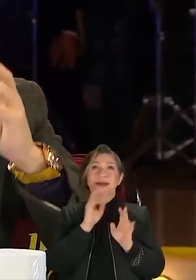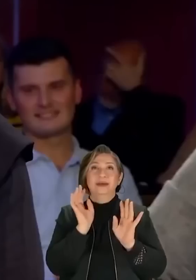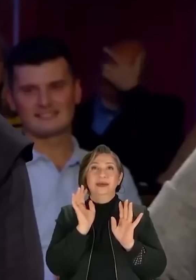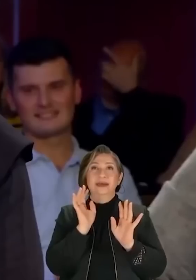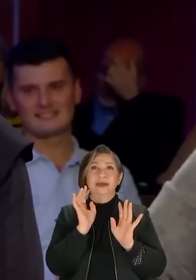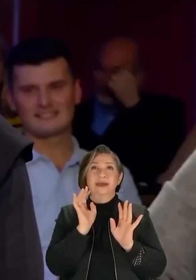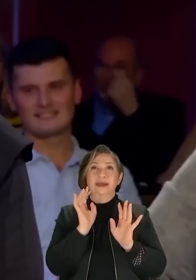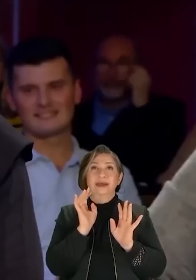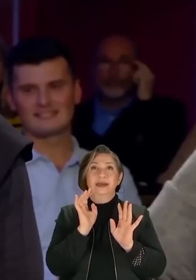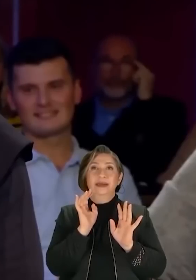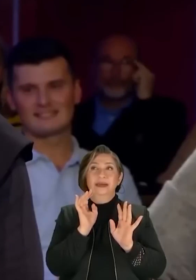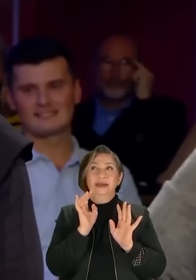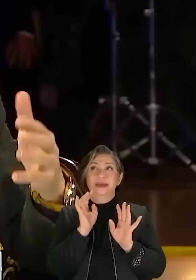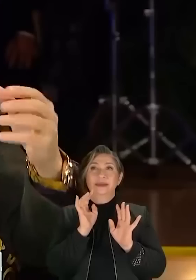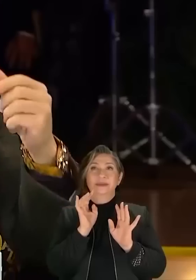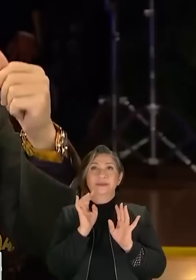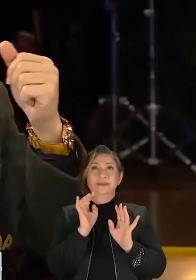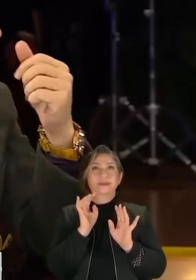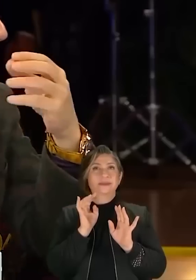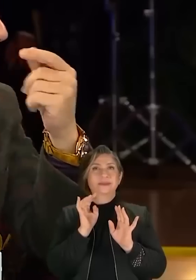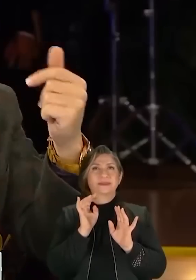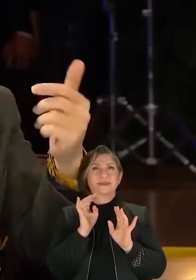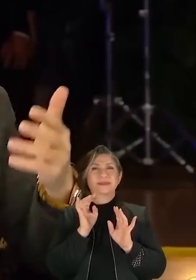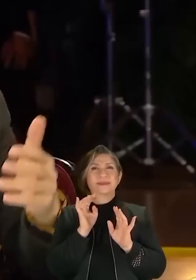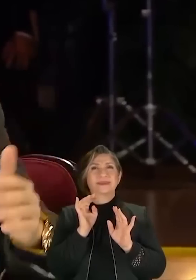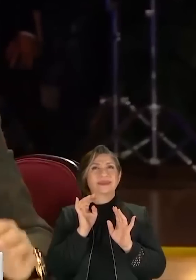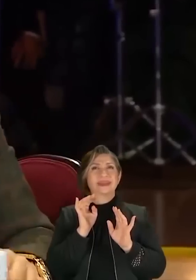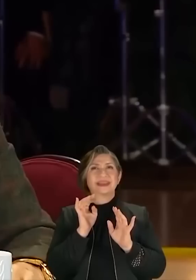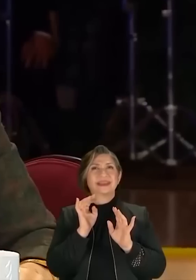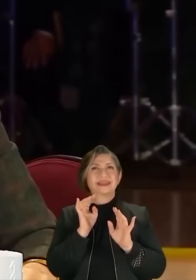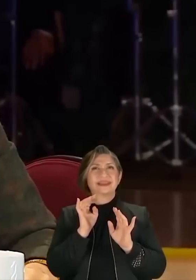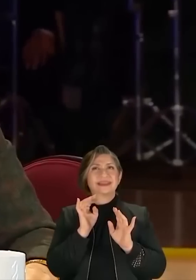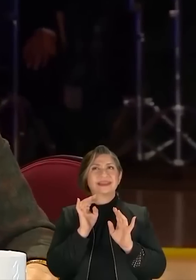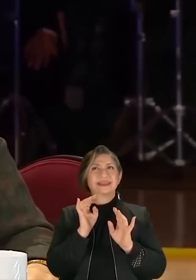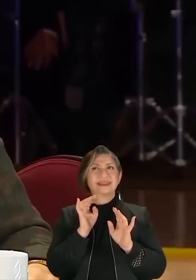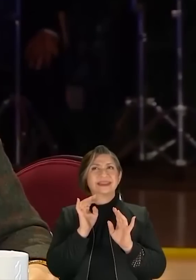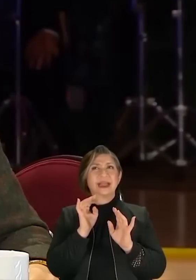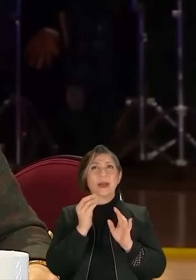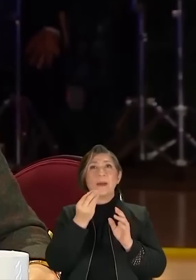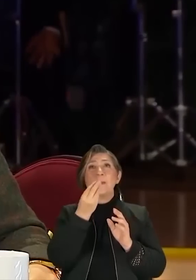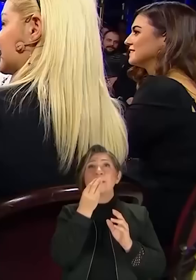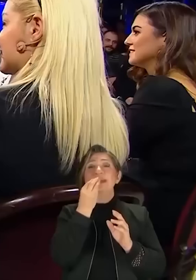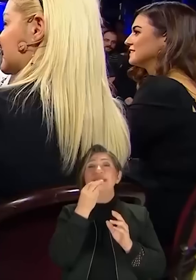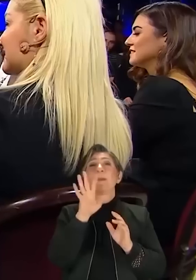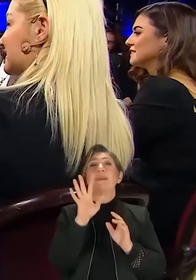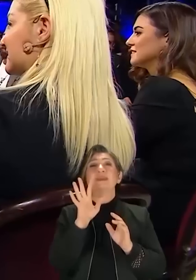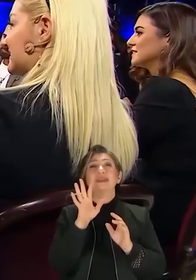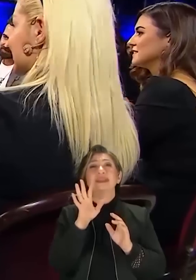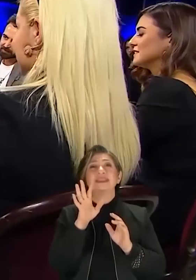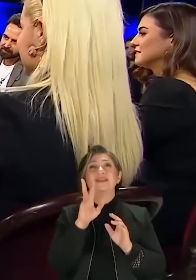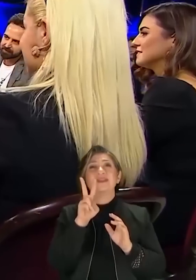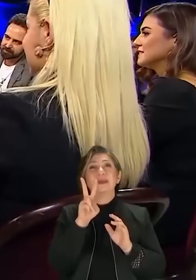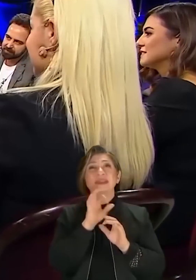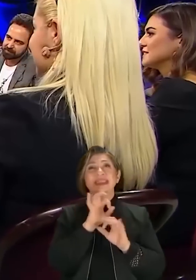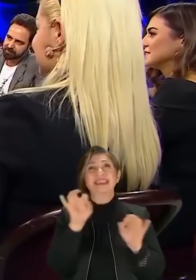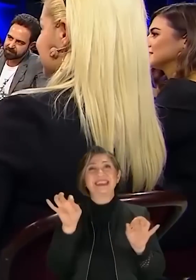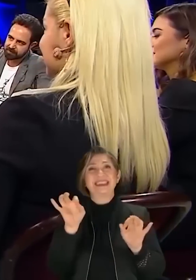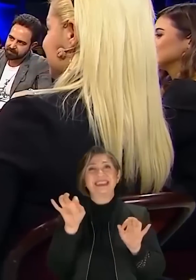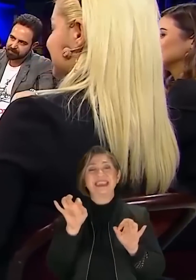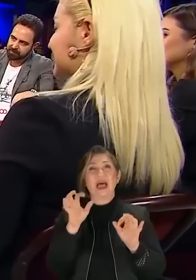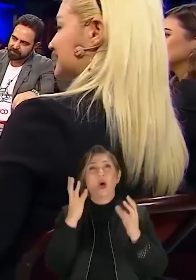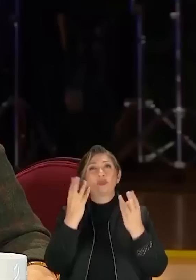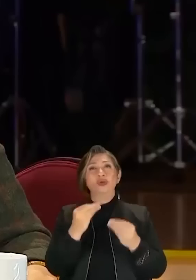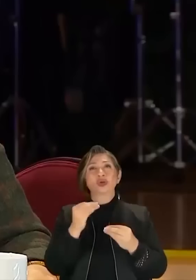Raşitizm. Şeycilik ne o? Ne derler? Beslenmemiş şey ne derler? Bir şey vitaminsiz. Der.